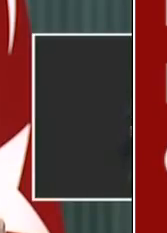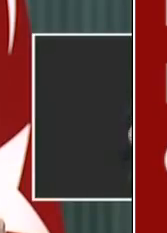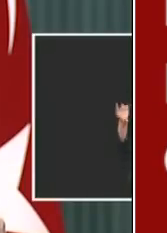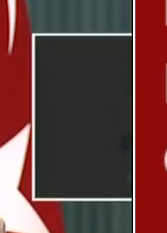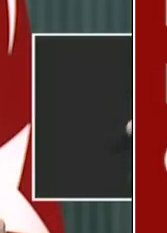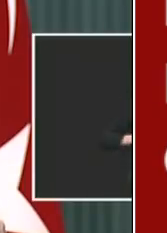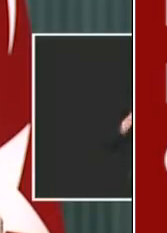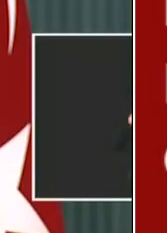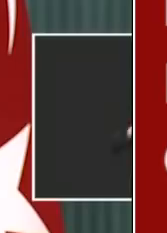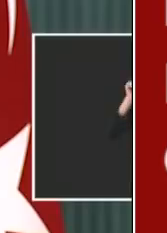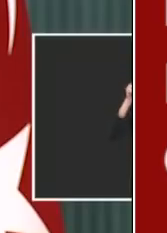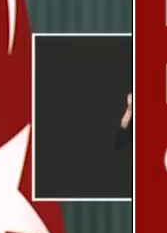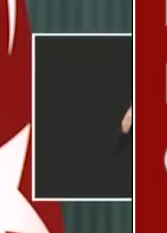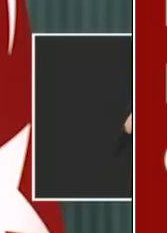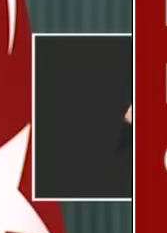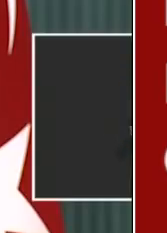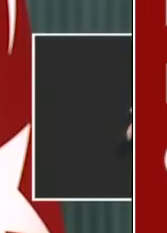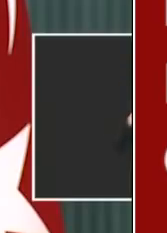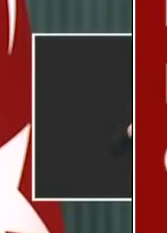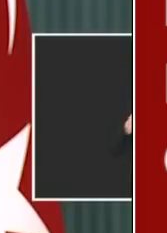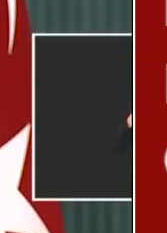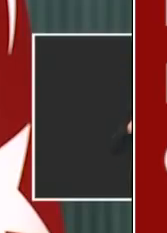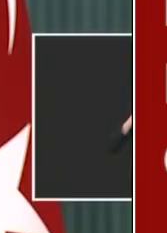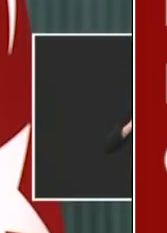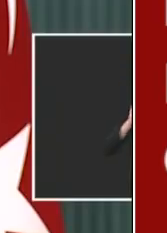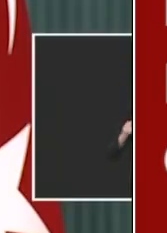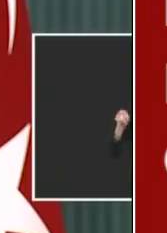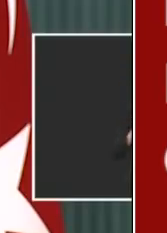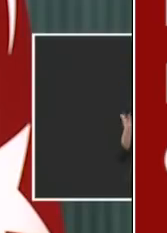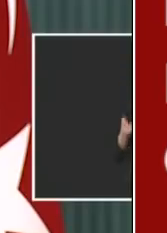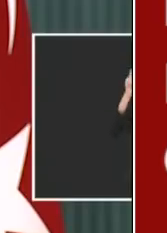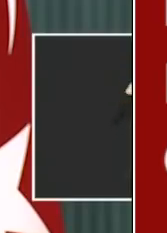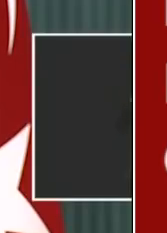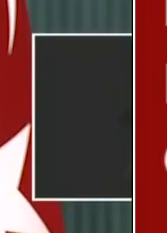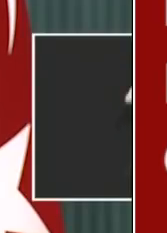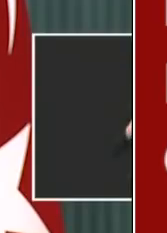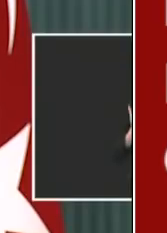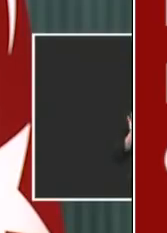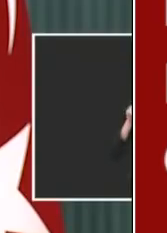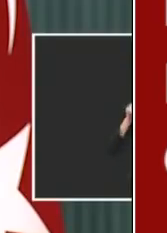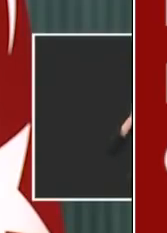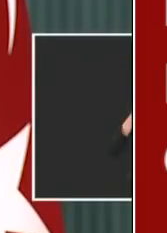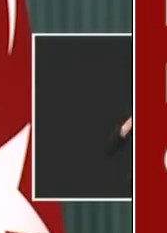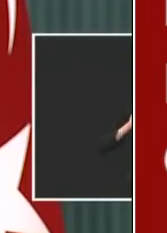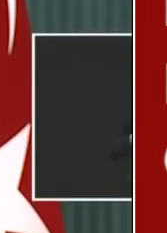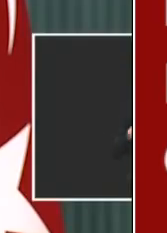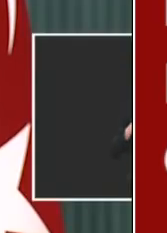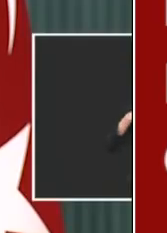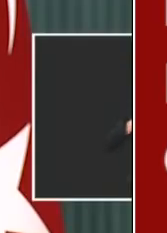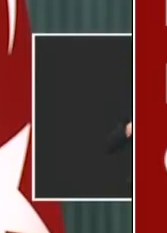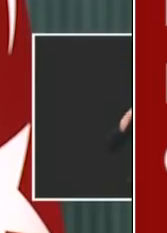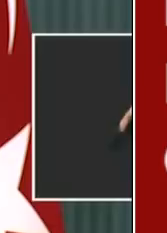birileri bunu istihza ile karşılamıştı ama Türkiye Sadece bu krizin kendisine